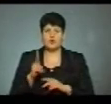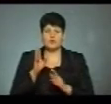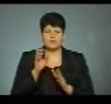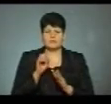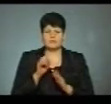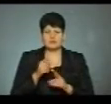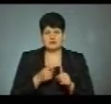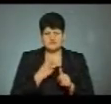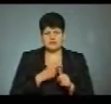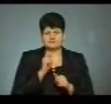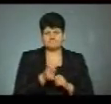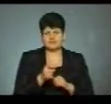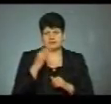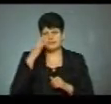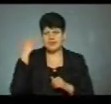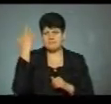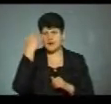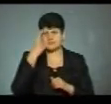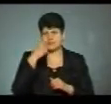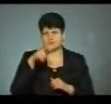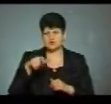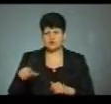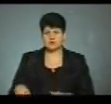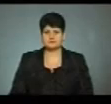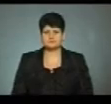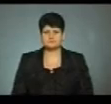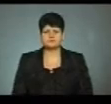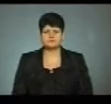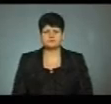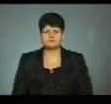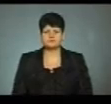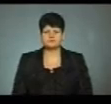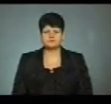назвали Небесною Сотнею.